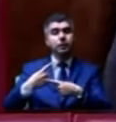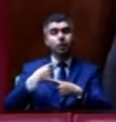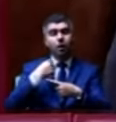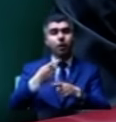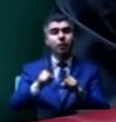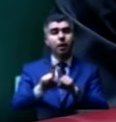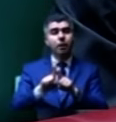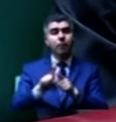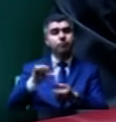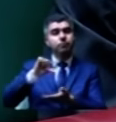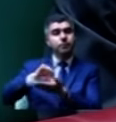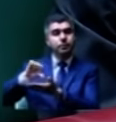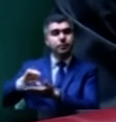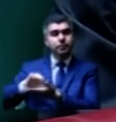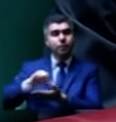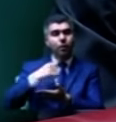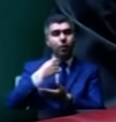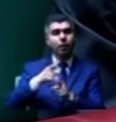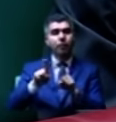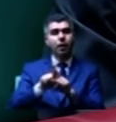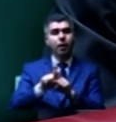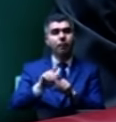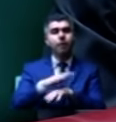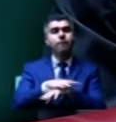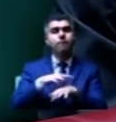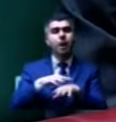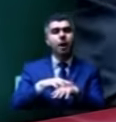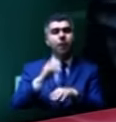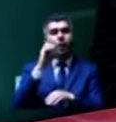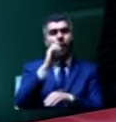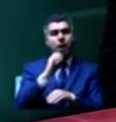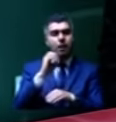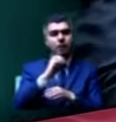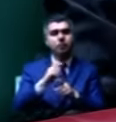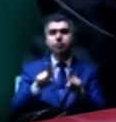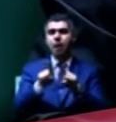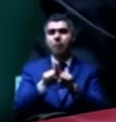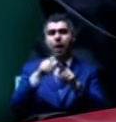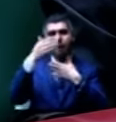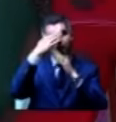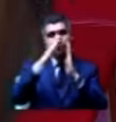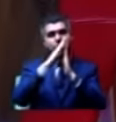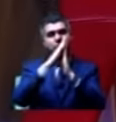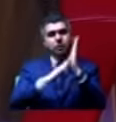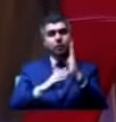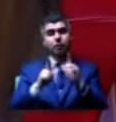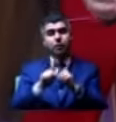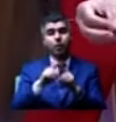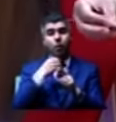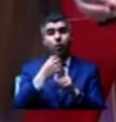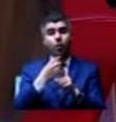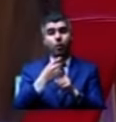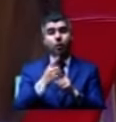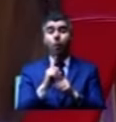درعة فيلات كما ننشط في كل التراب الوطني، إذن لا نستثنيه كما أننا لا